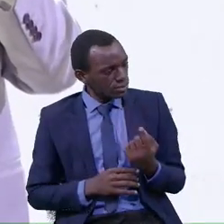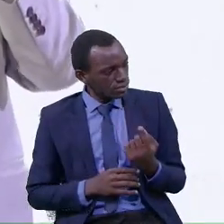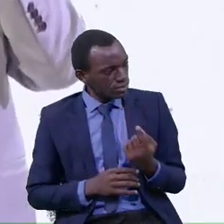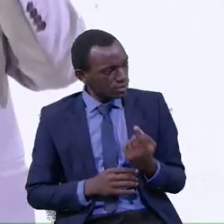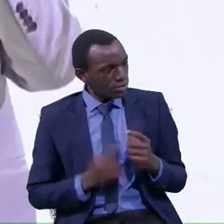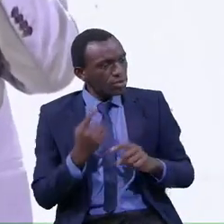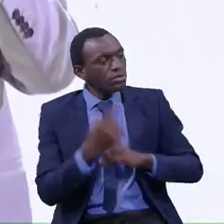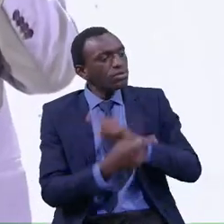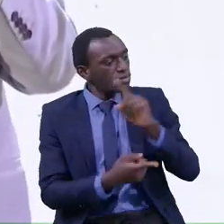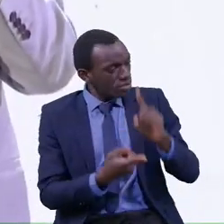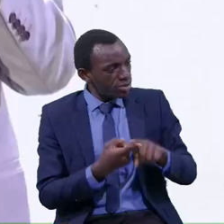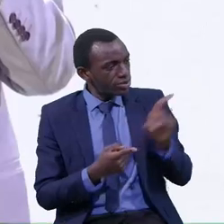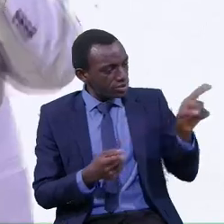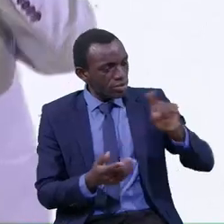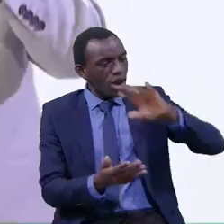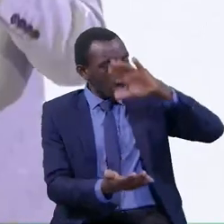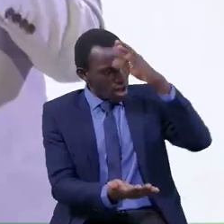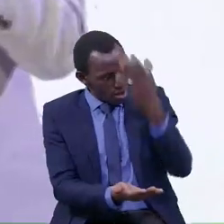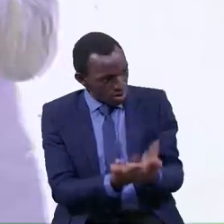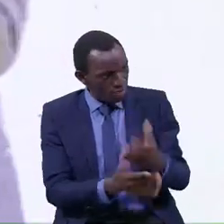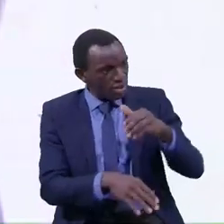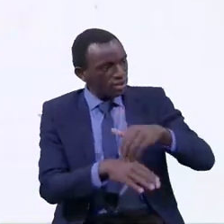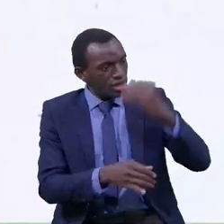Et quand tu viens au dernier jour sur terre,